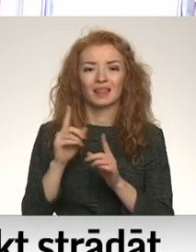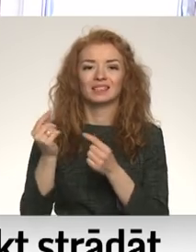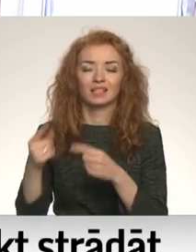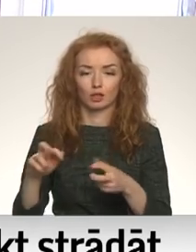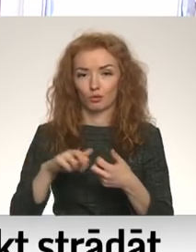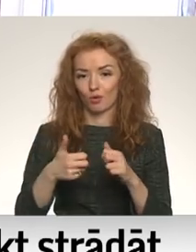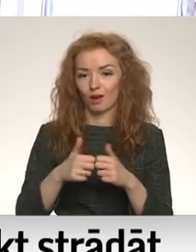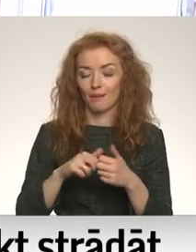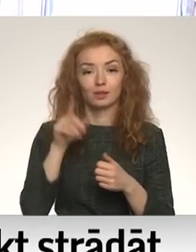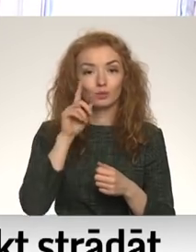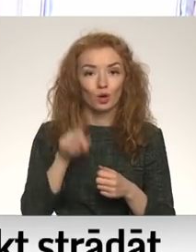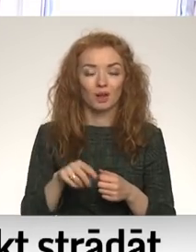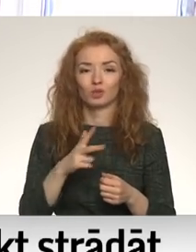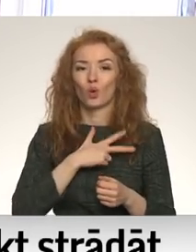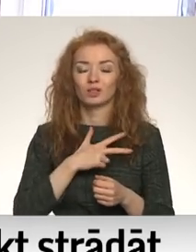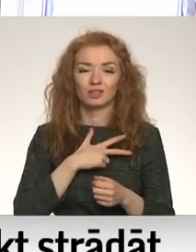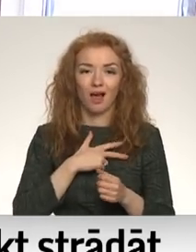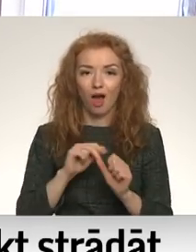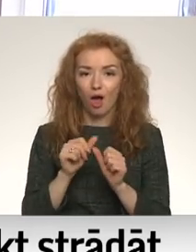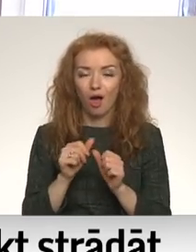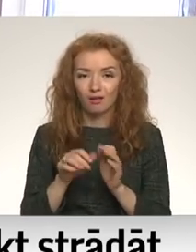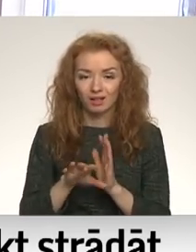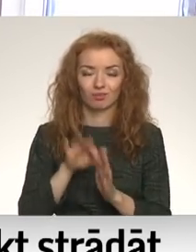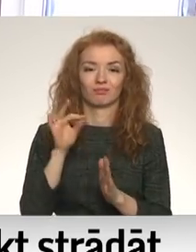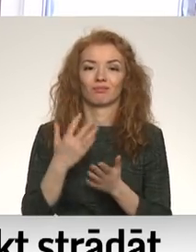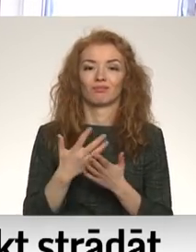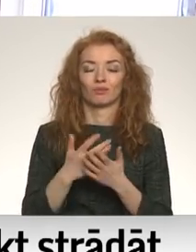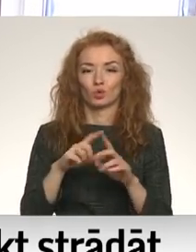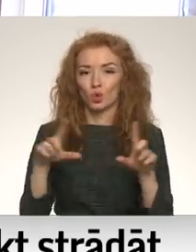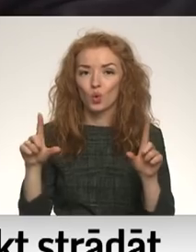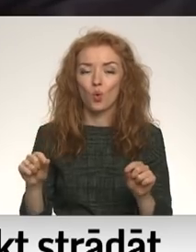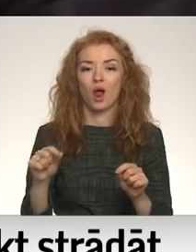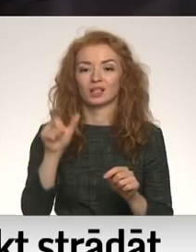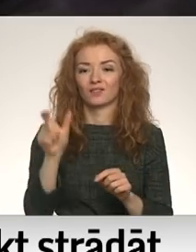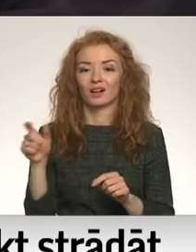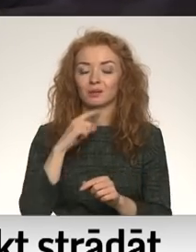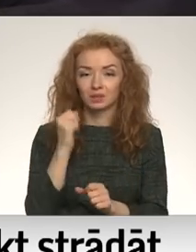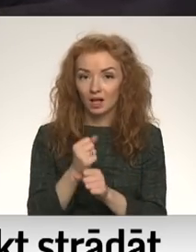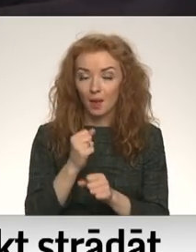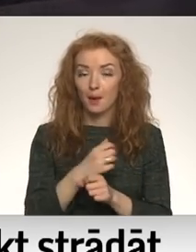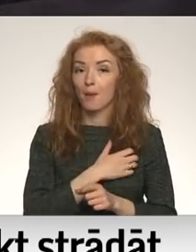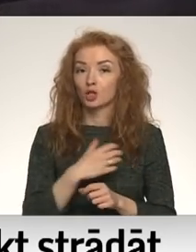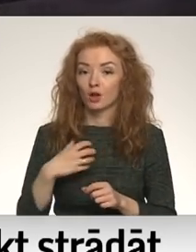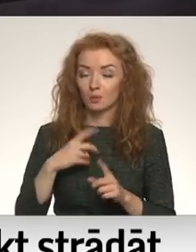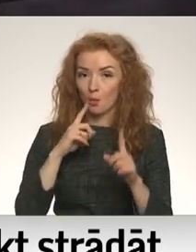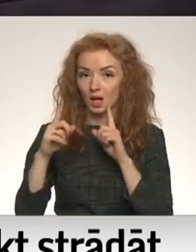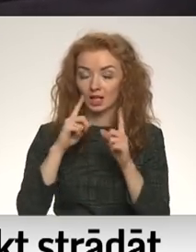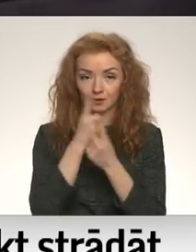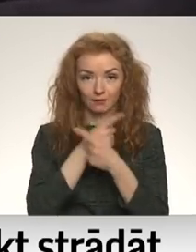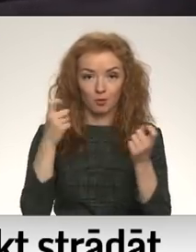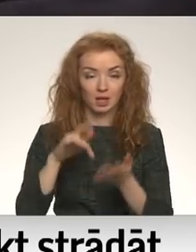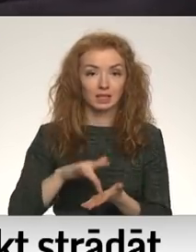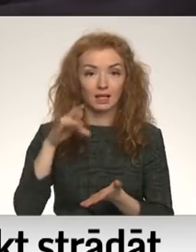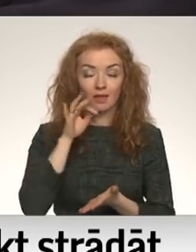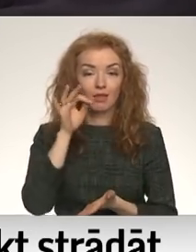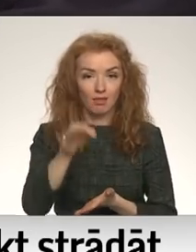kā protams, kas ir viss šī sociālā loma, bērniem skola, cilvēkiem darbs. Pašvaldības operatīvās informācijas centrā